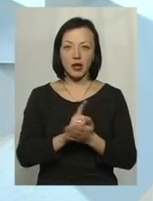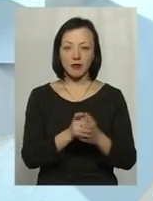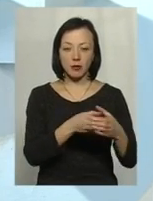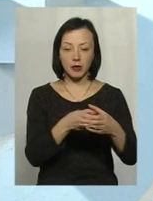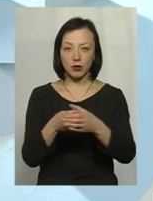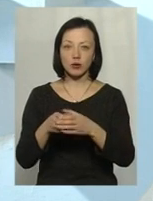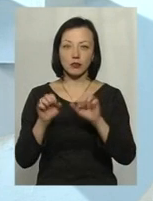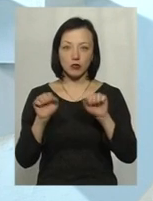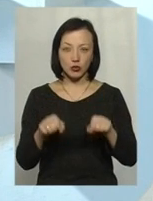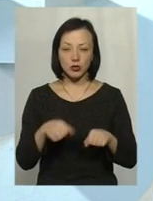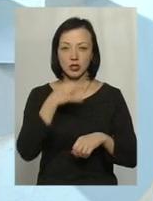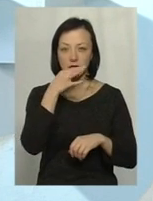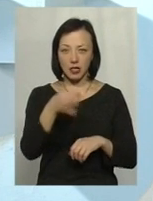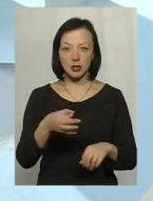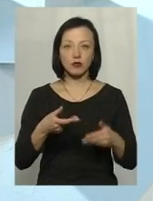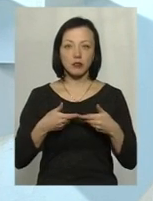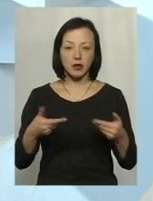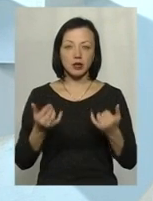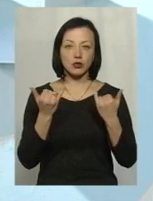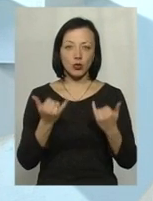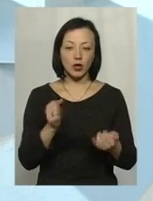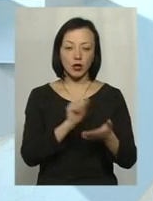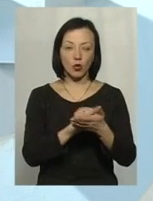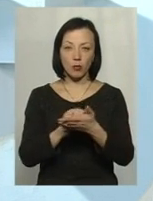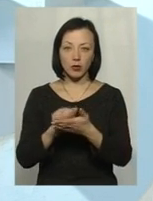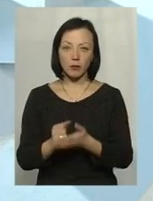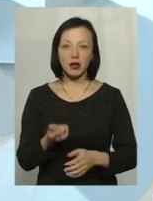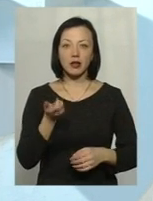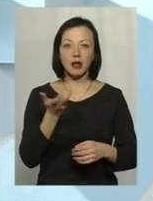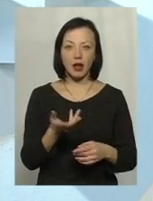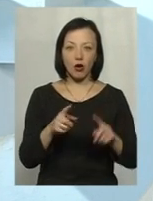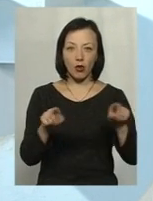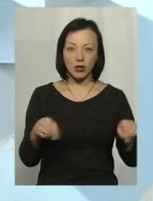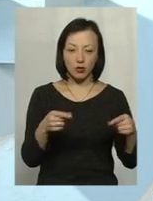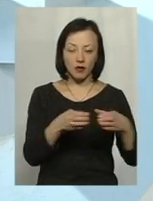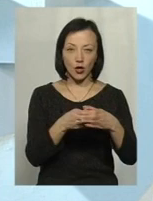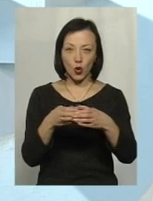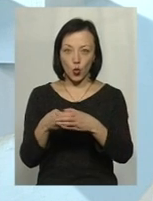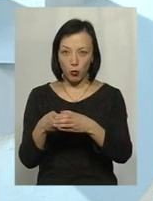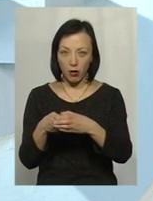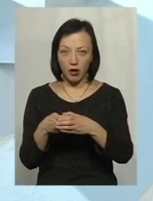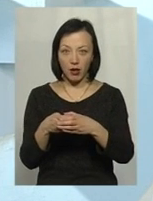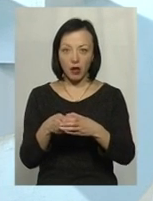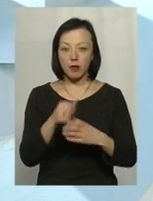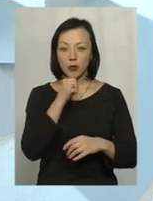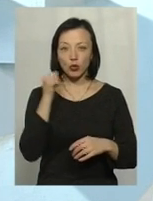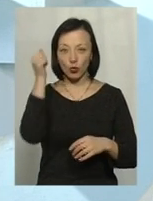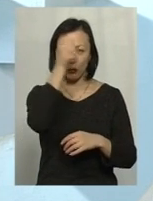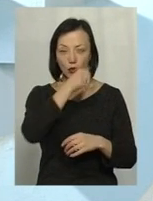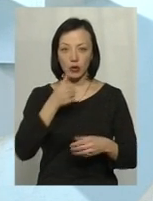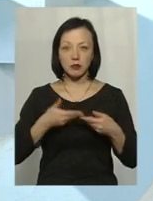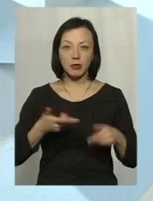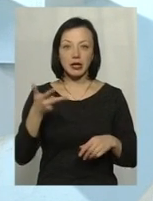дає моральне право запевнити, що ми сьогодні документуємо декілька організованих злочинних групувань, тому що у минулому році ми